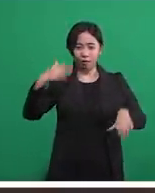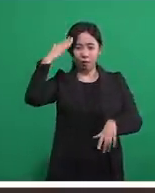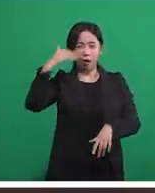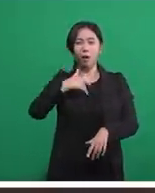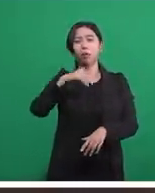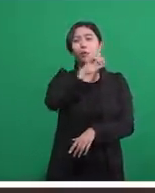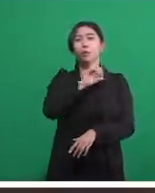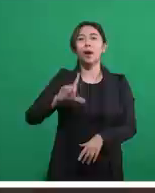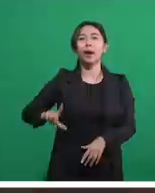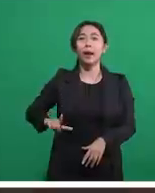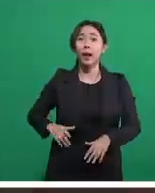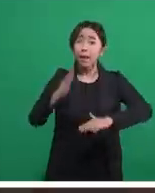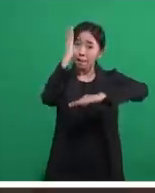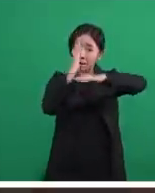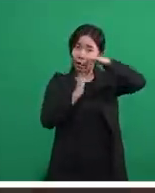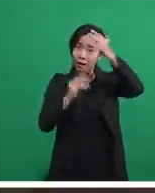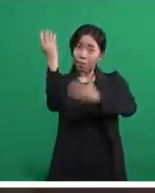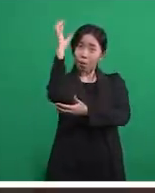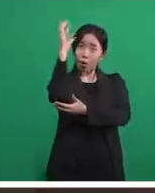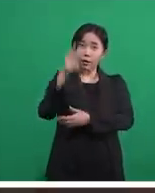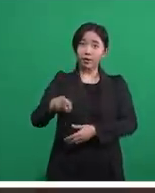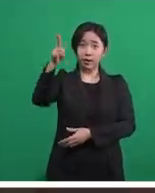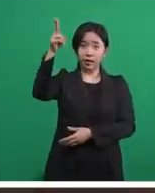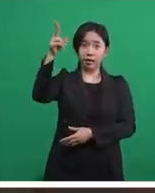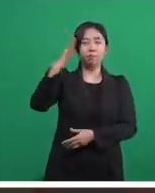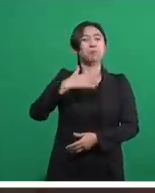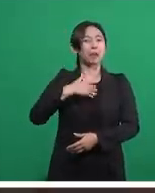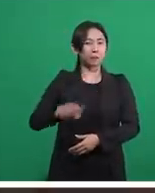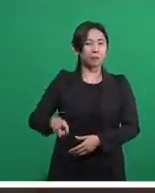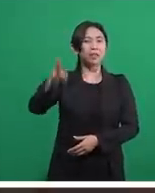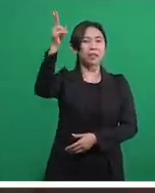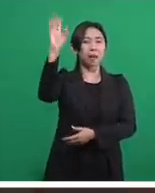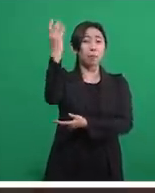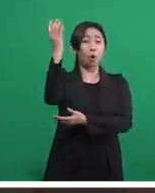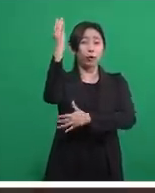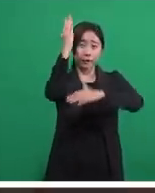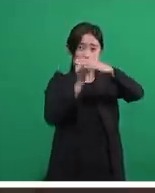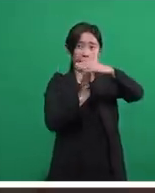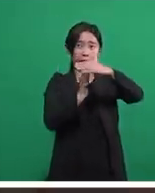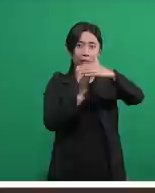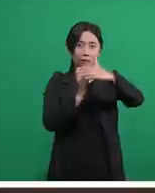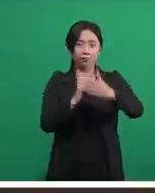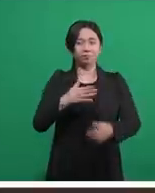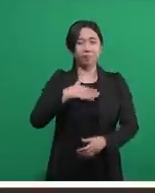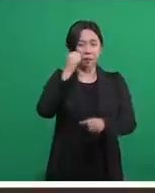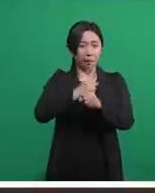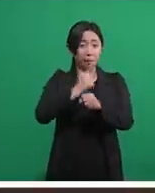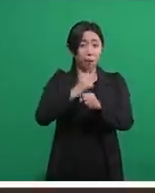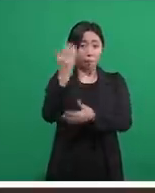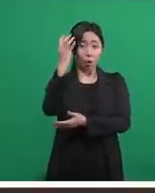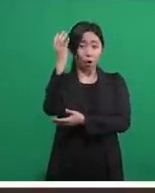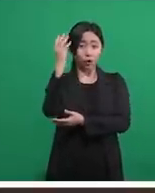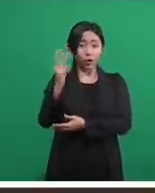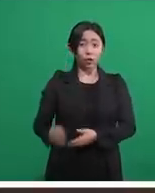aku, Tuhan, merendahkan pohon yang tinggi dan meninggikan pohon yang rendah. Membuat pohon yang tumbuh